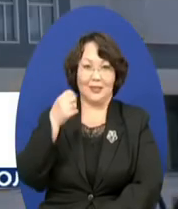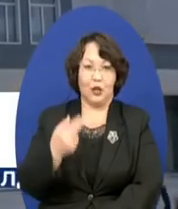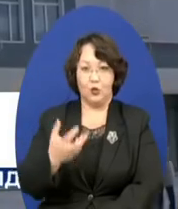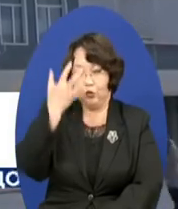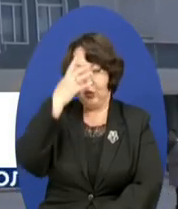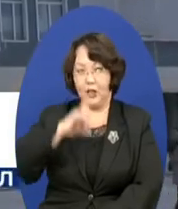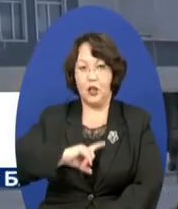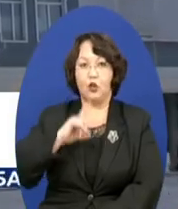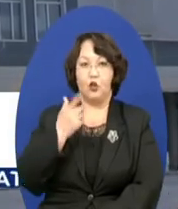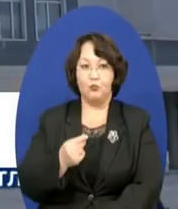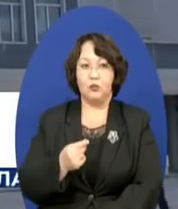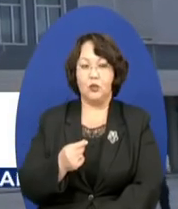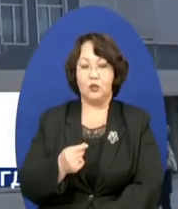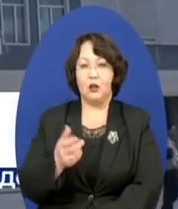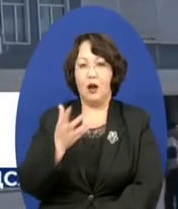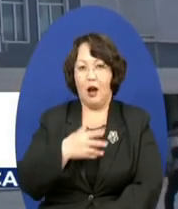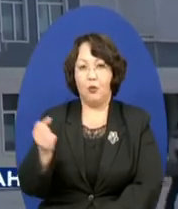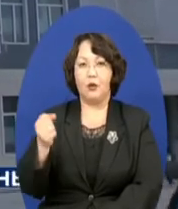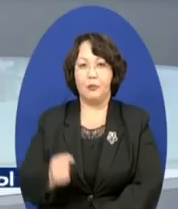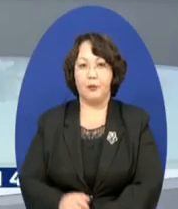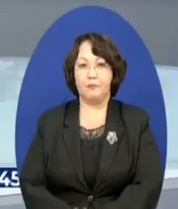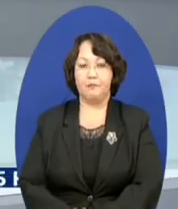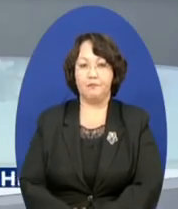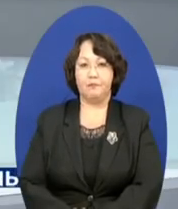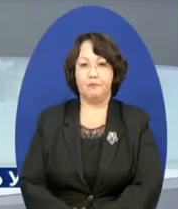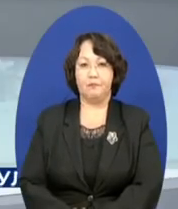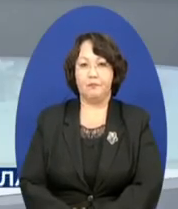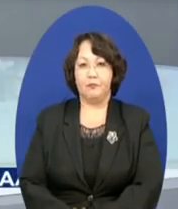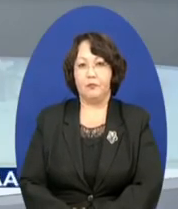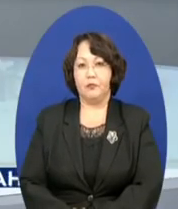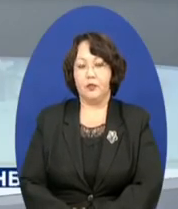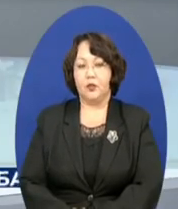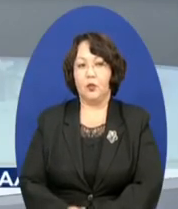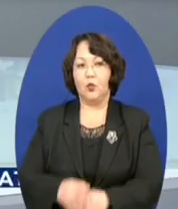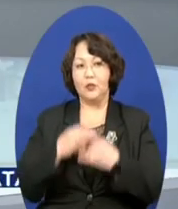төрийн өмчөд авах юм а. Улсын хурлын